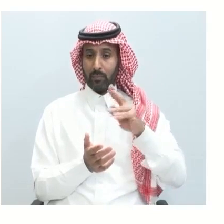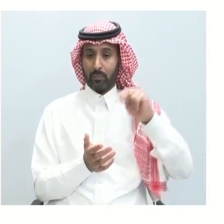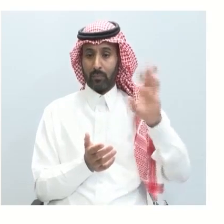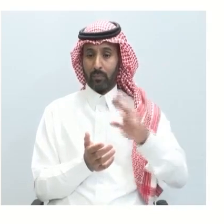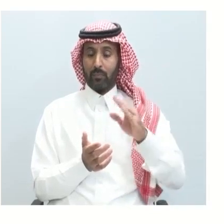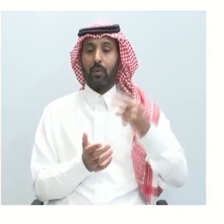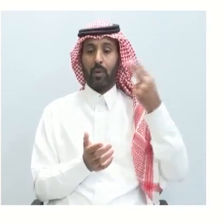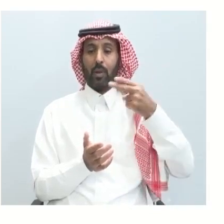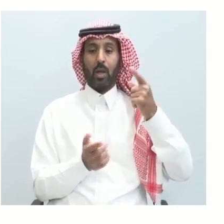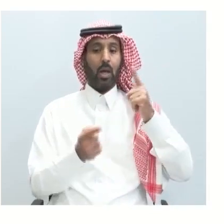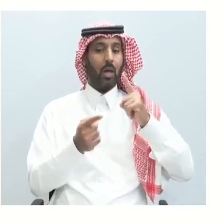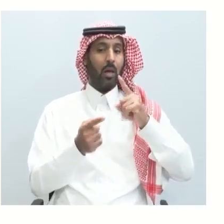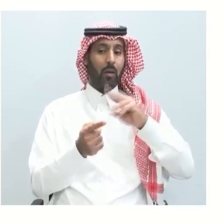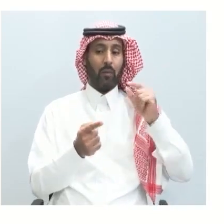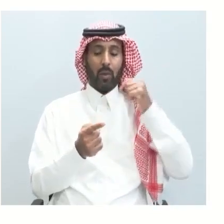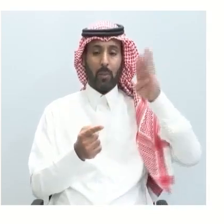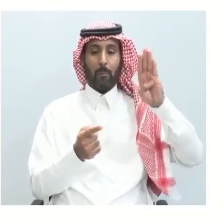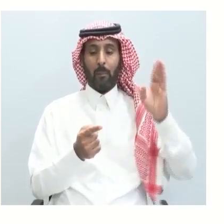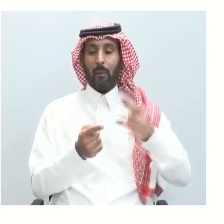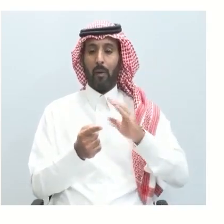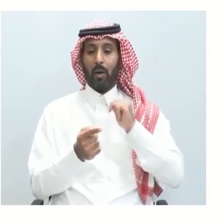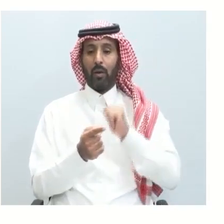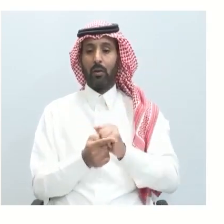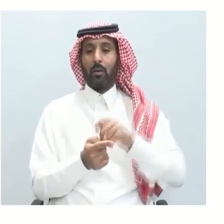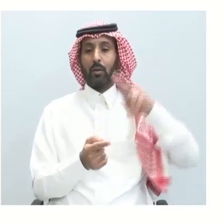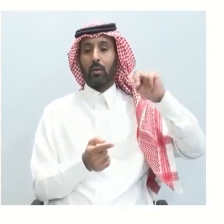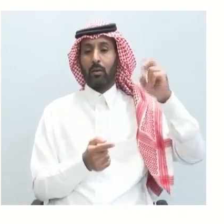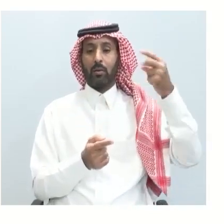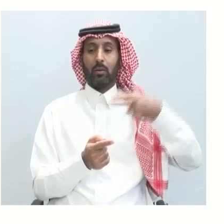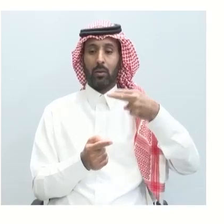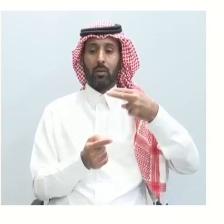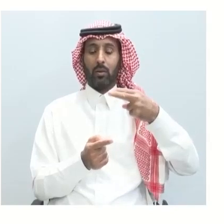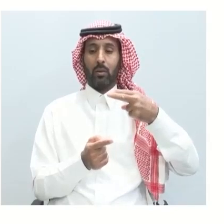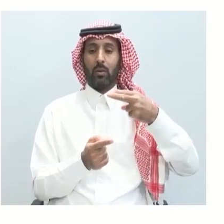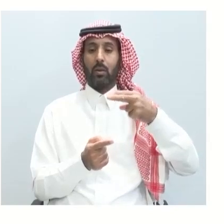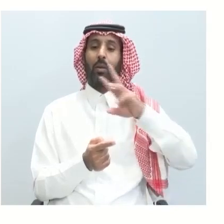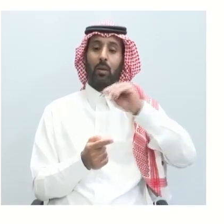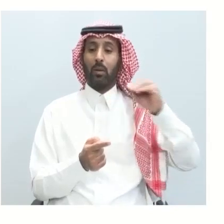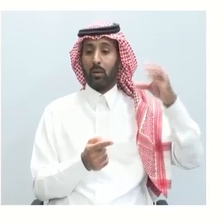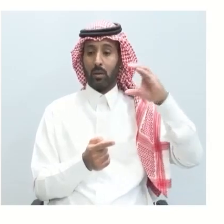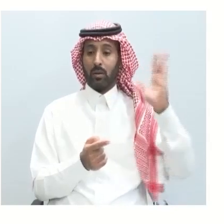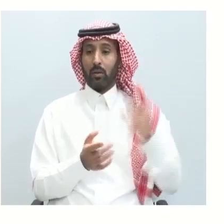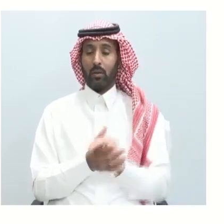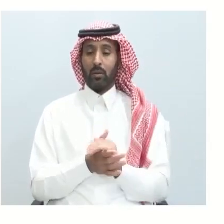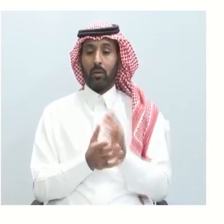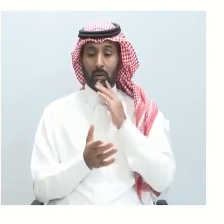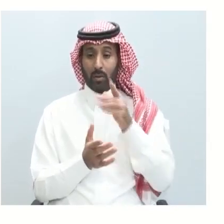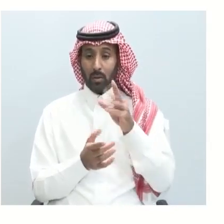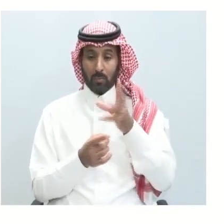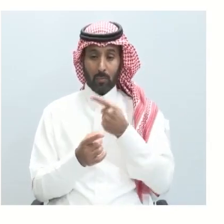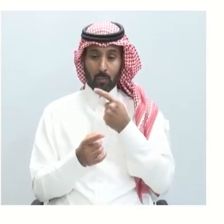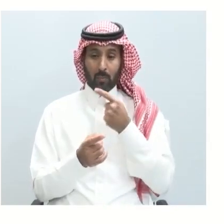الهيدروجين يساوي تركيز البي وتركيز النشادر يساوي تركيز الماده سي هل لديها